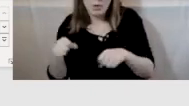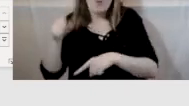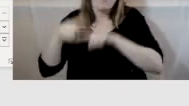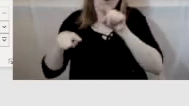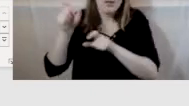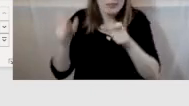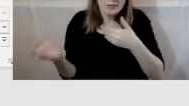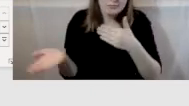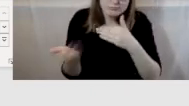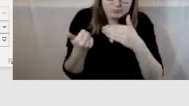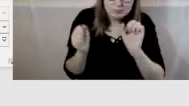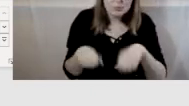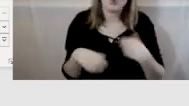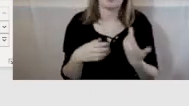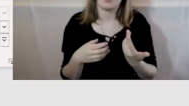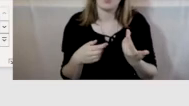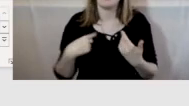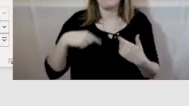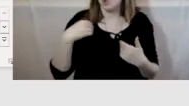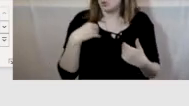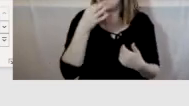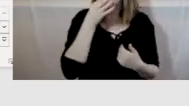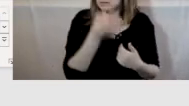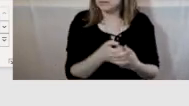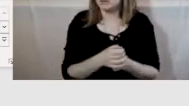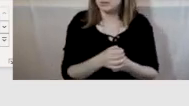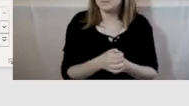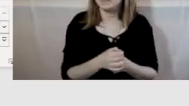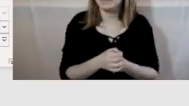politikai. Norėtume akcentuoti,